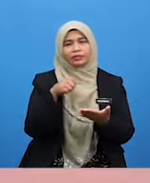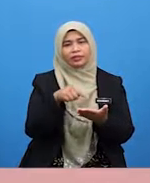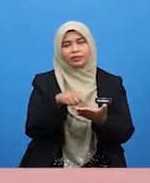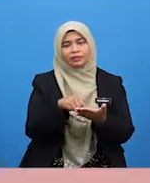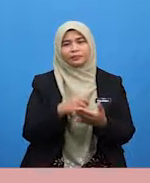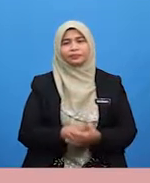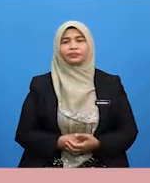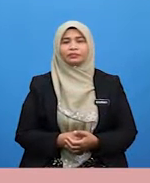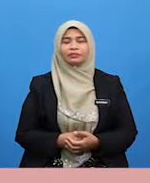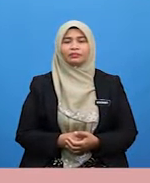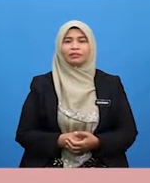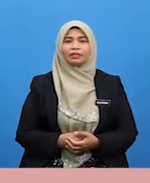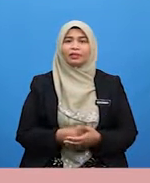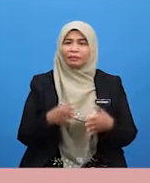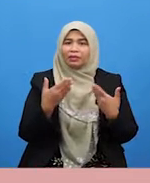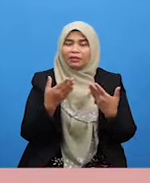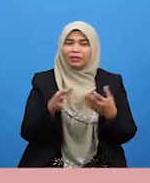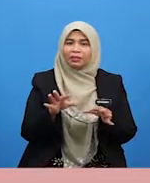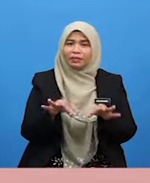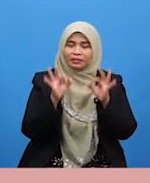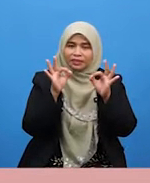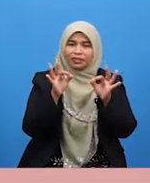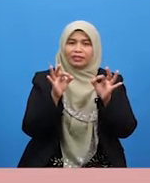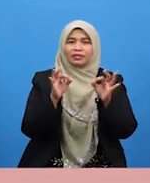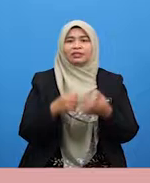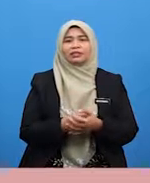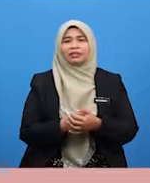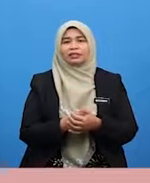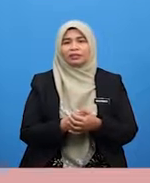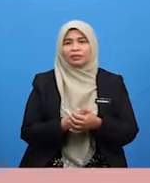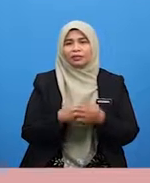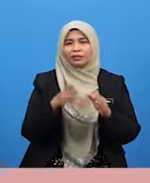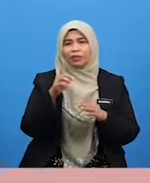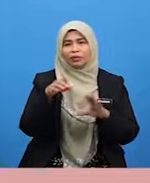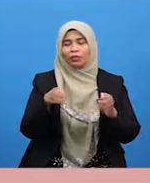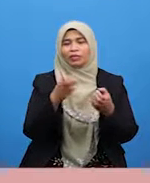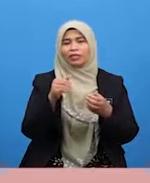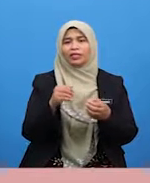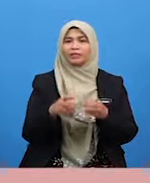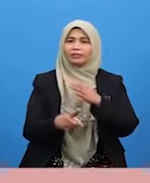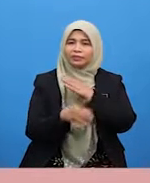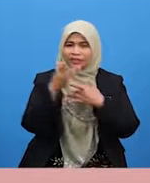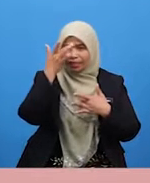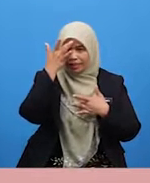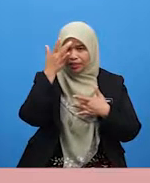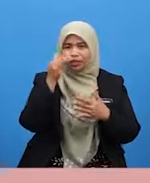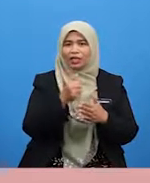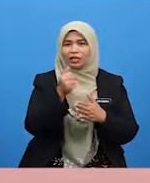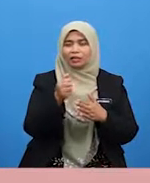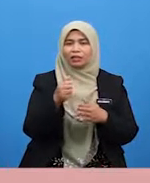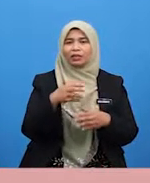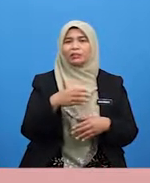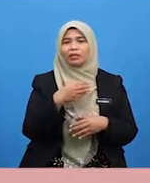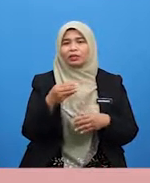Amin. Bagaimana pula dengan amalan sihir? Sihir ialah satu perbuatan menyakiti atau